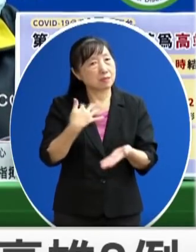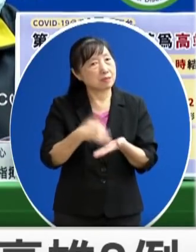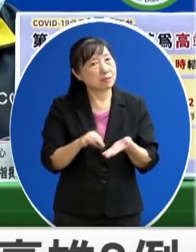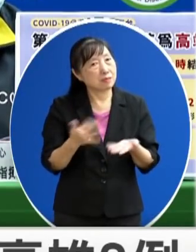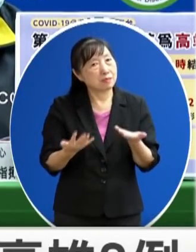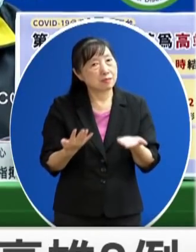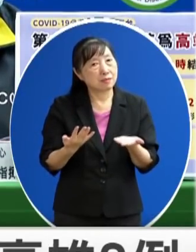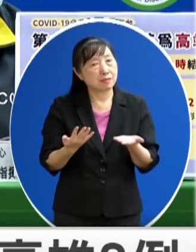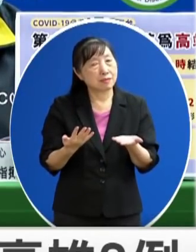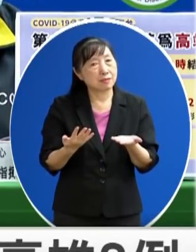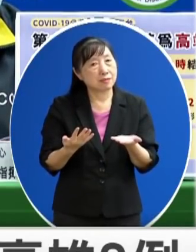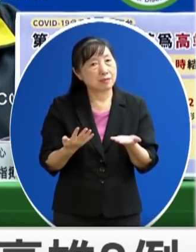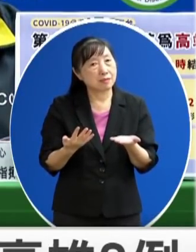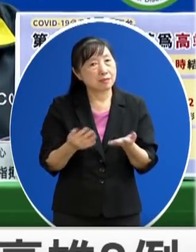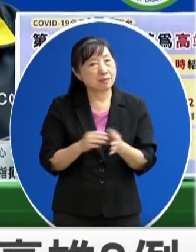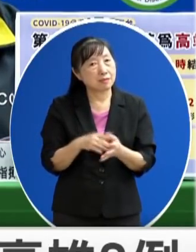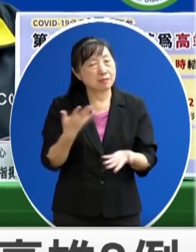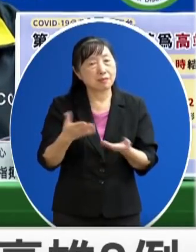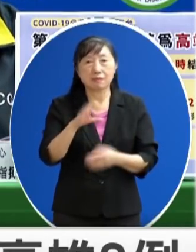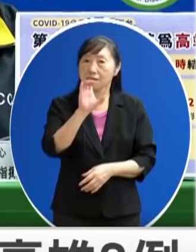应该